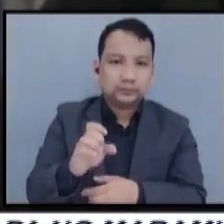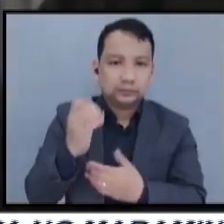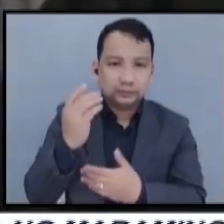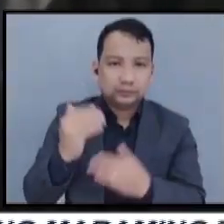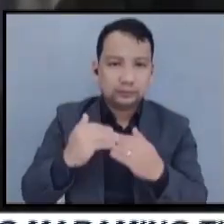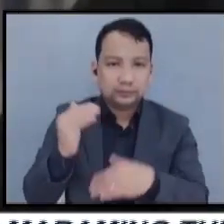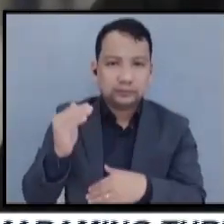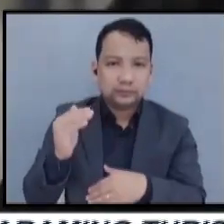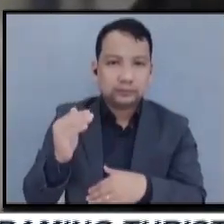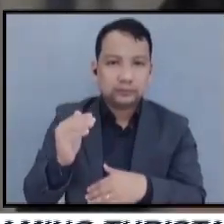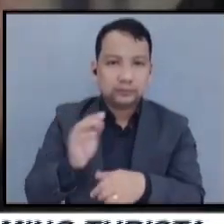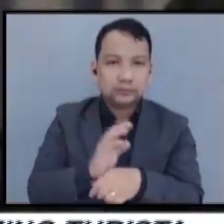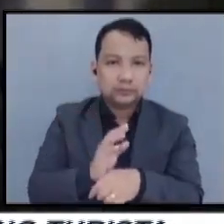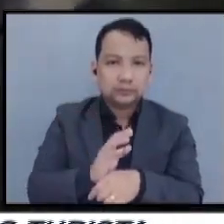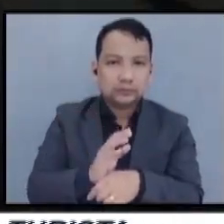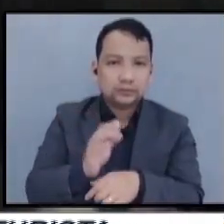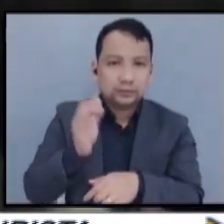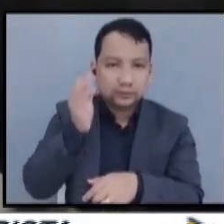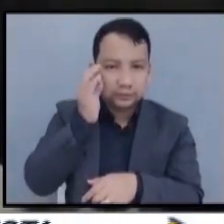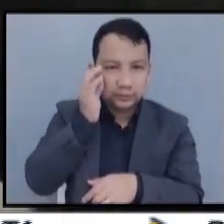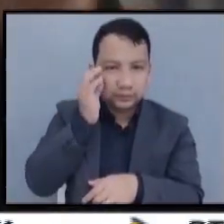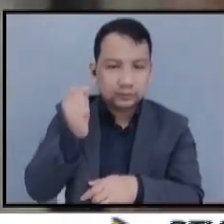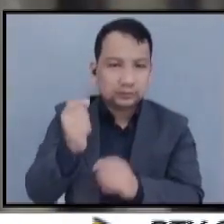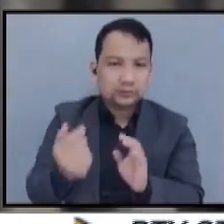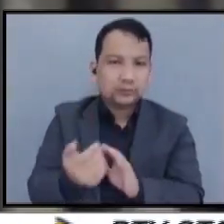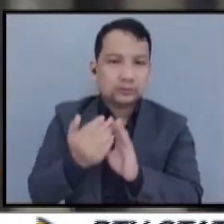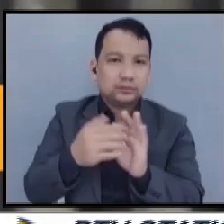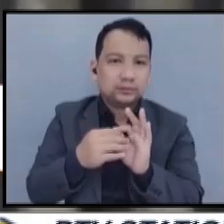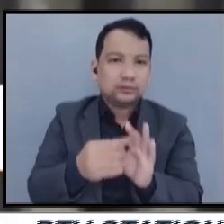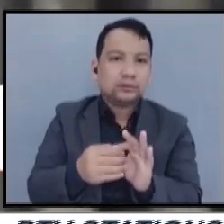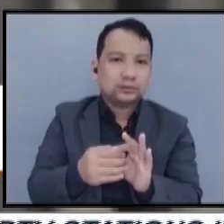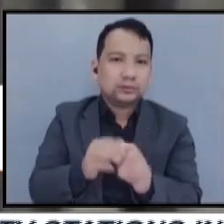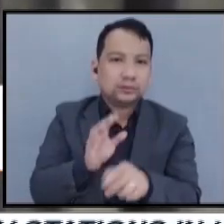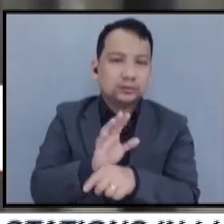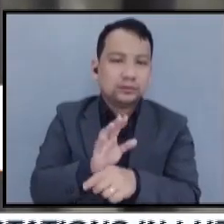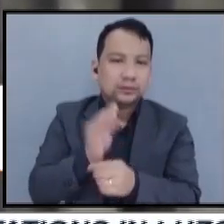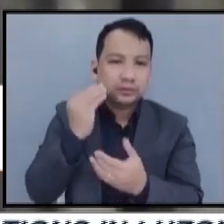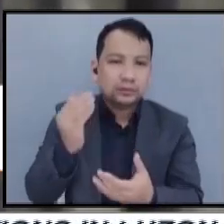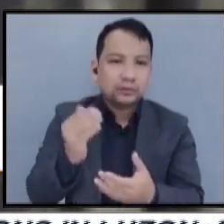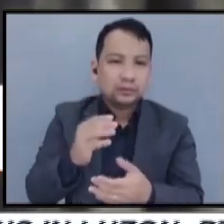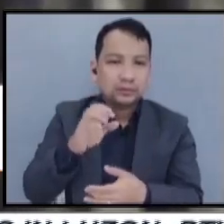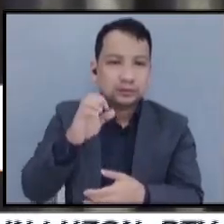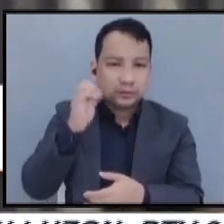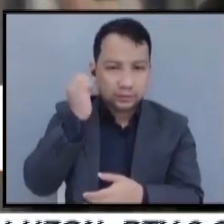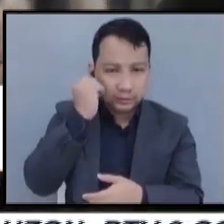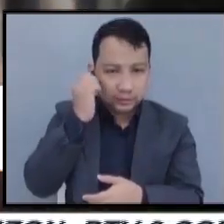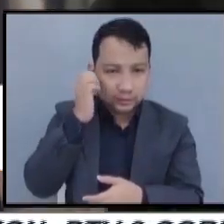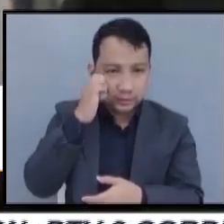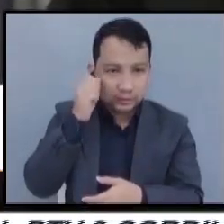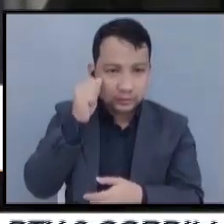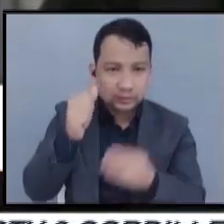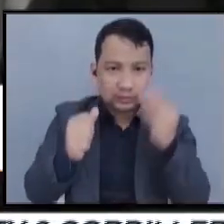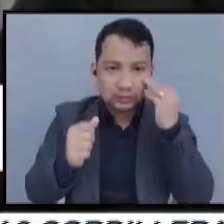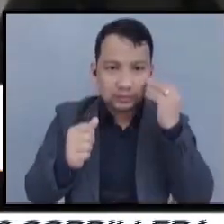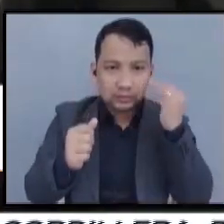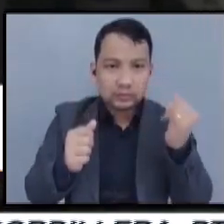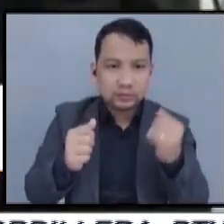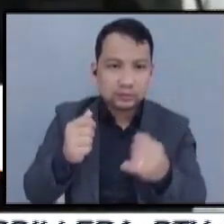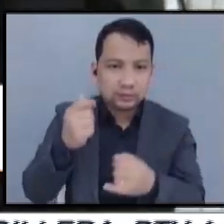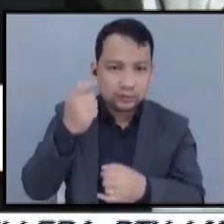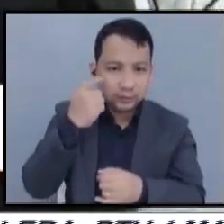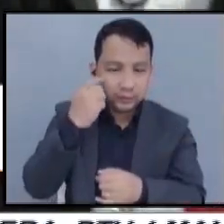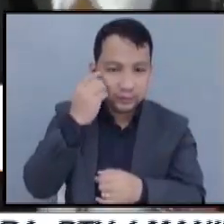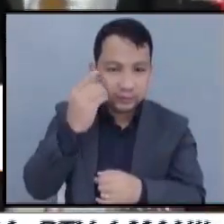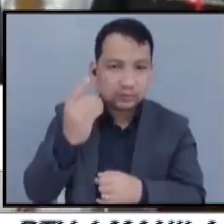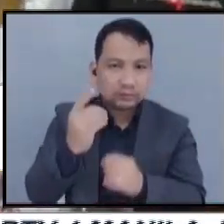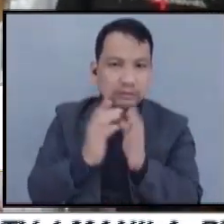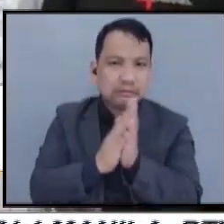movie na field trip humarap sa press ang mga bibida dito na sina Elijah alejo MJ Manuel at gab dekit na excited na